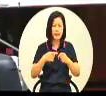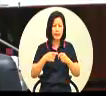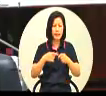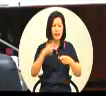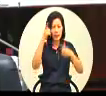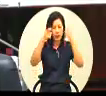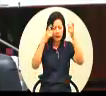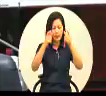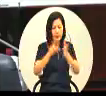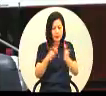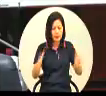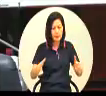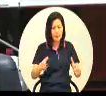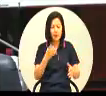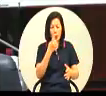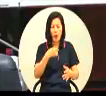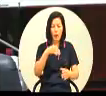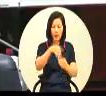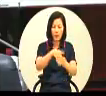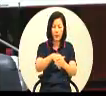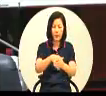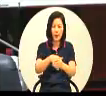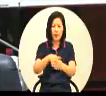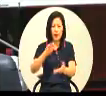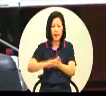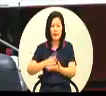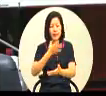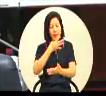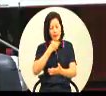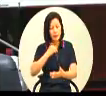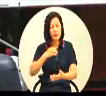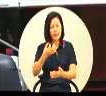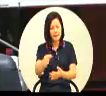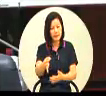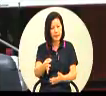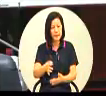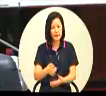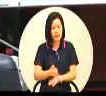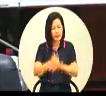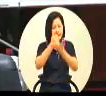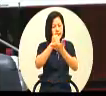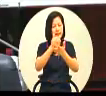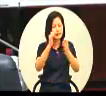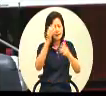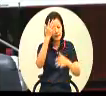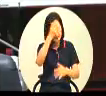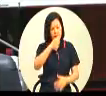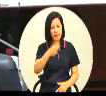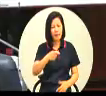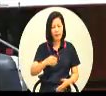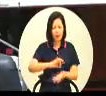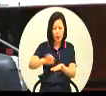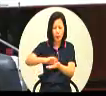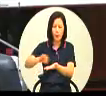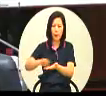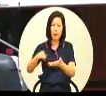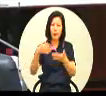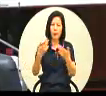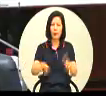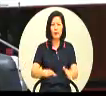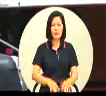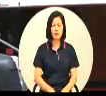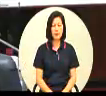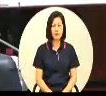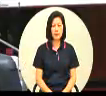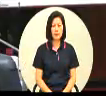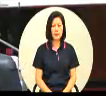包要给孩子压岁钱好，敬老的红包一大堆开销结果我